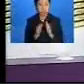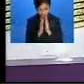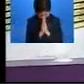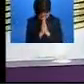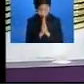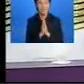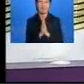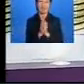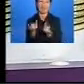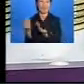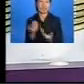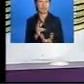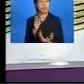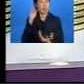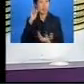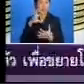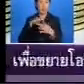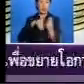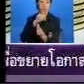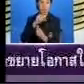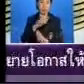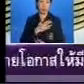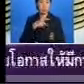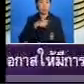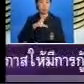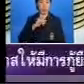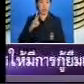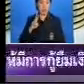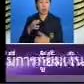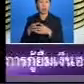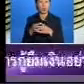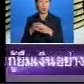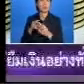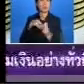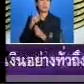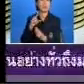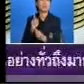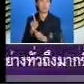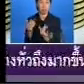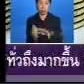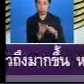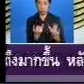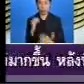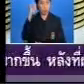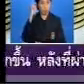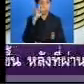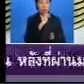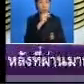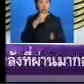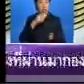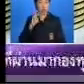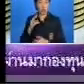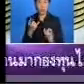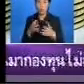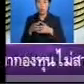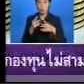สวัสดีครับท่านผู้ชมครับขอต้อนรับเข้าสู่มุมเศรษฐกิจนะครับอยู่กับผมพัชระและทีมเศรษฐกิจเหมือนเคยนะครับมาติดตามเรื่องของรถเมย์ NGV กันบ้างนะครับซึ่งวันนี้คณะรัฐม